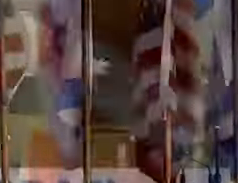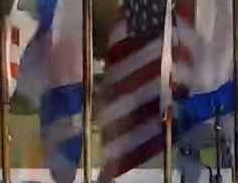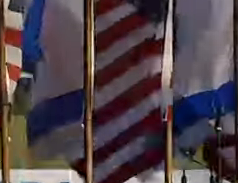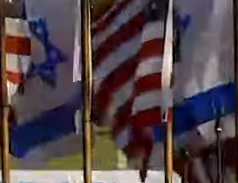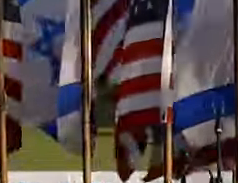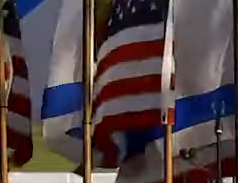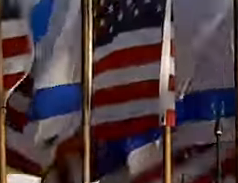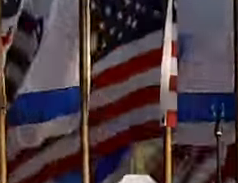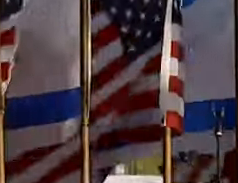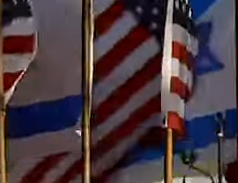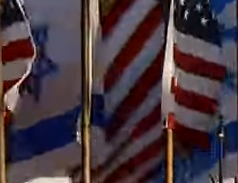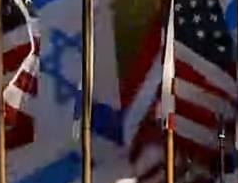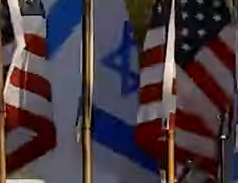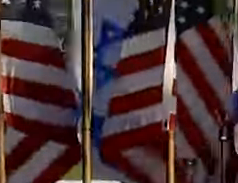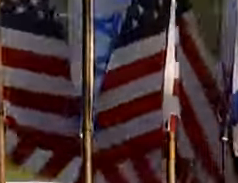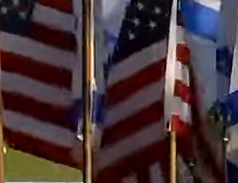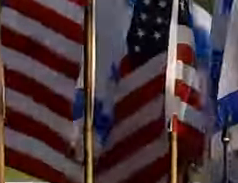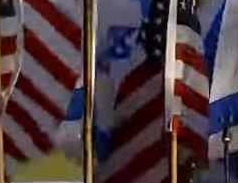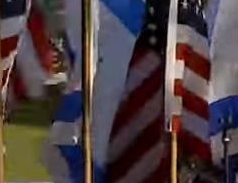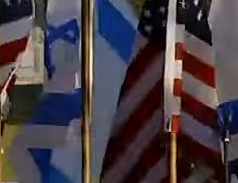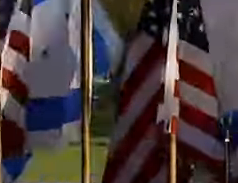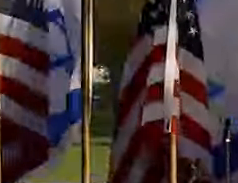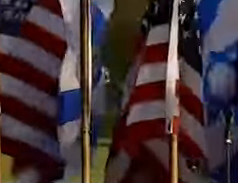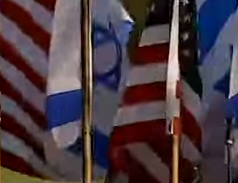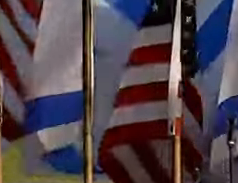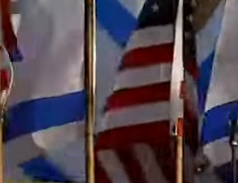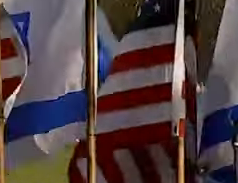השמש לקקה